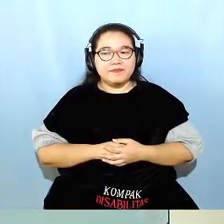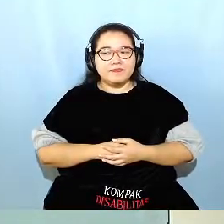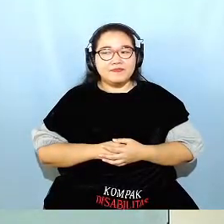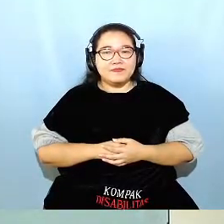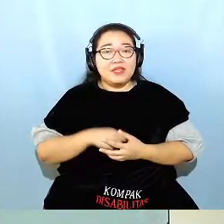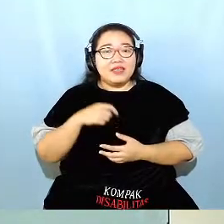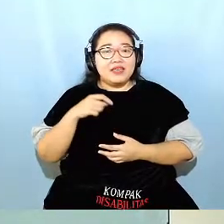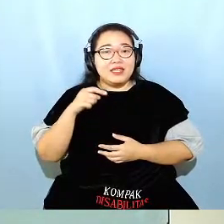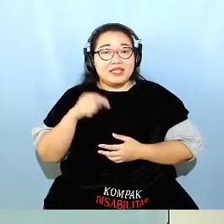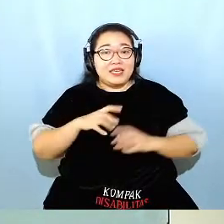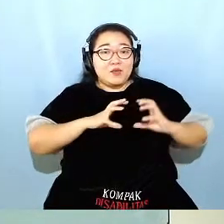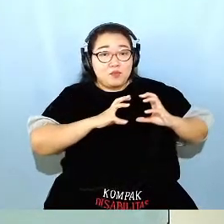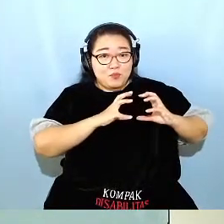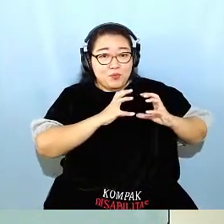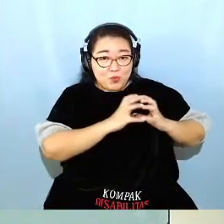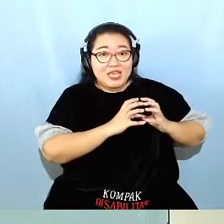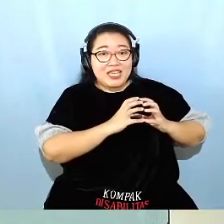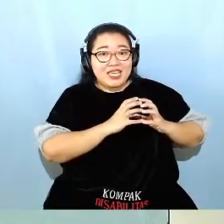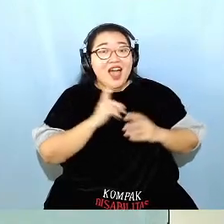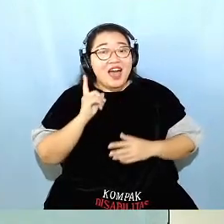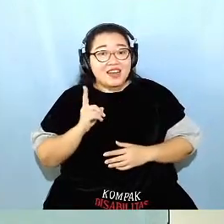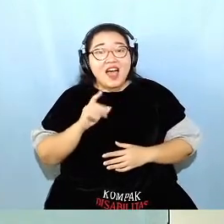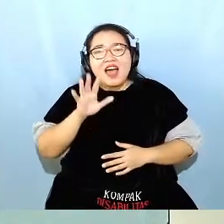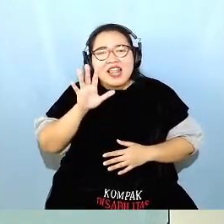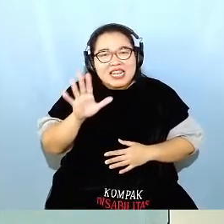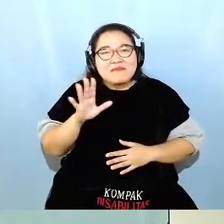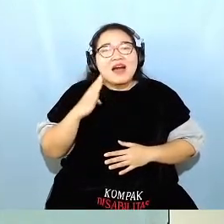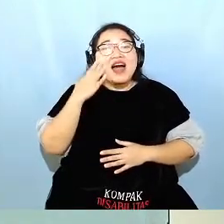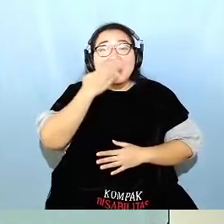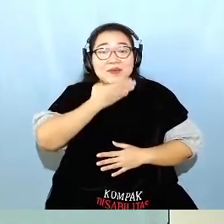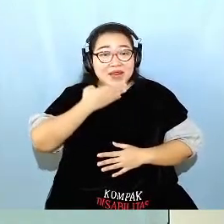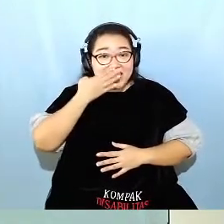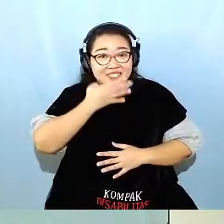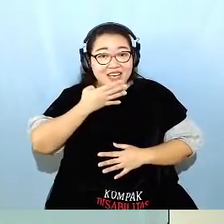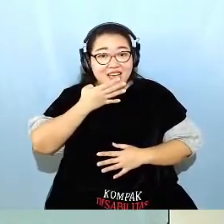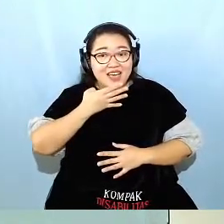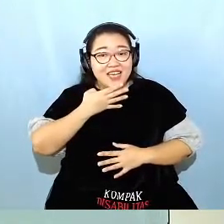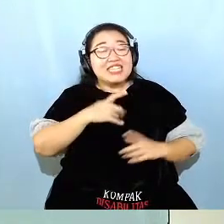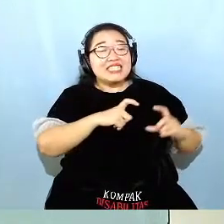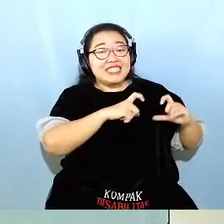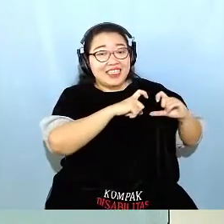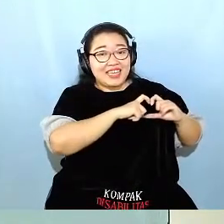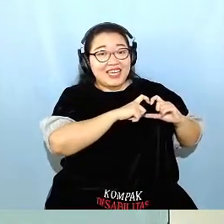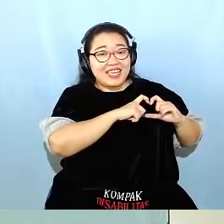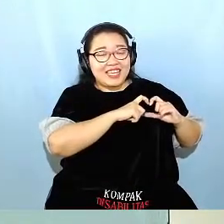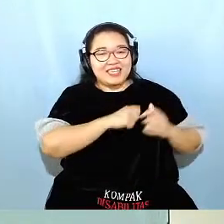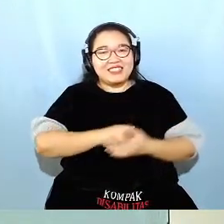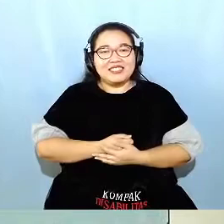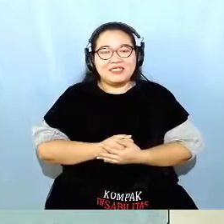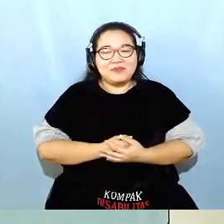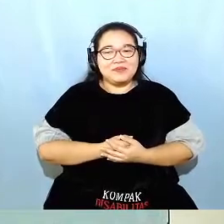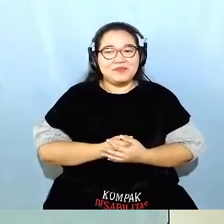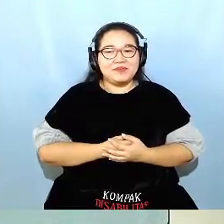cinta. Ada 5 bahasa cinta. Jadi